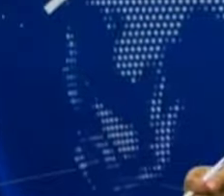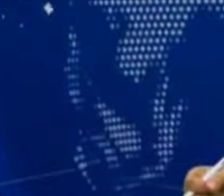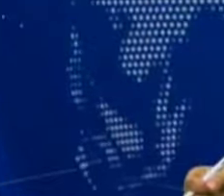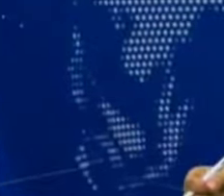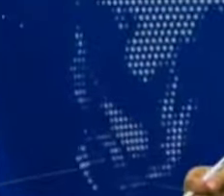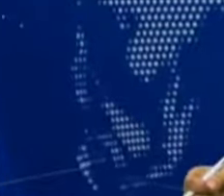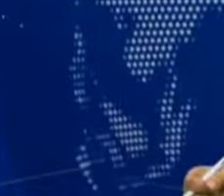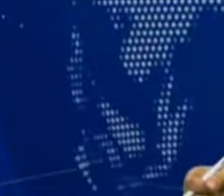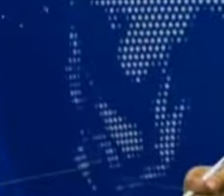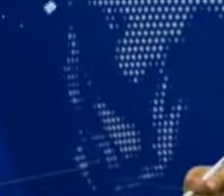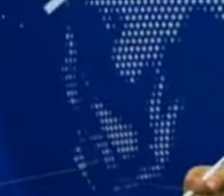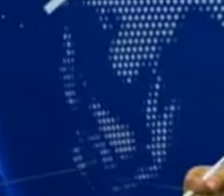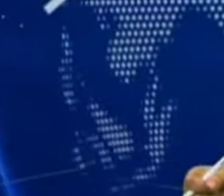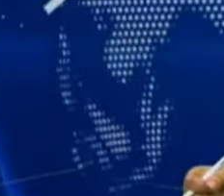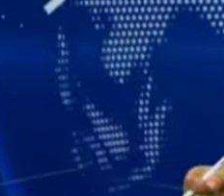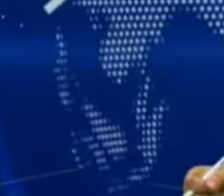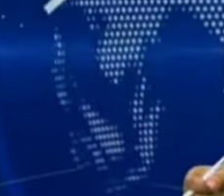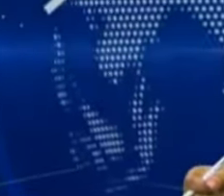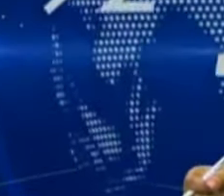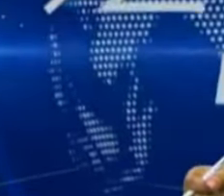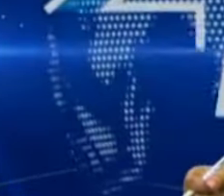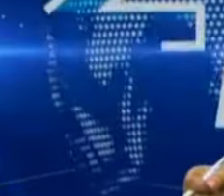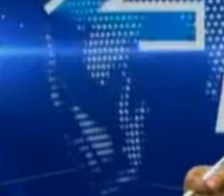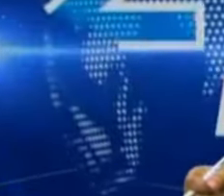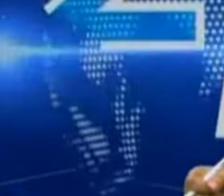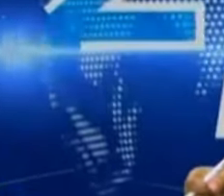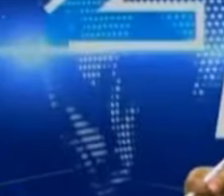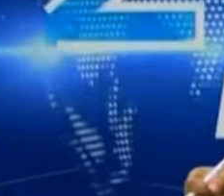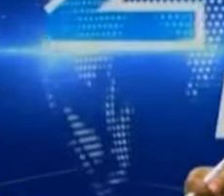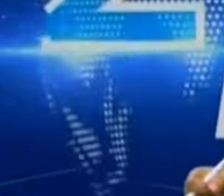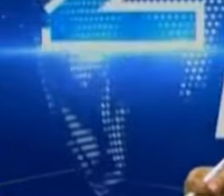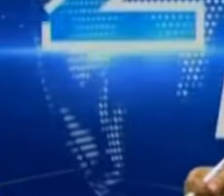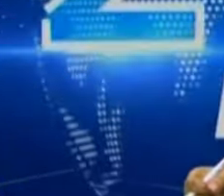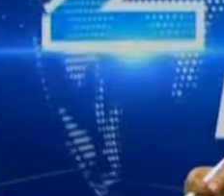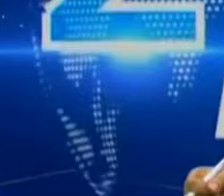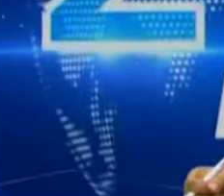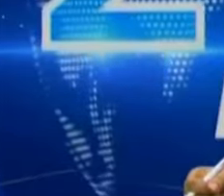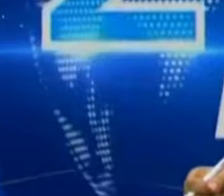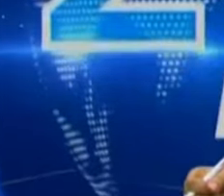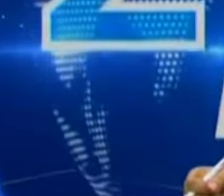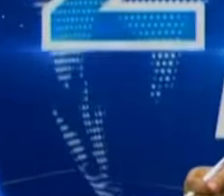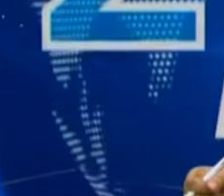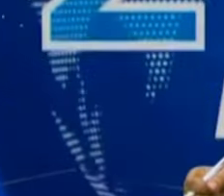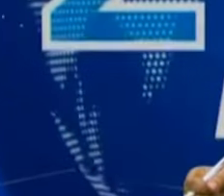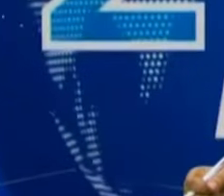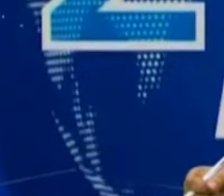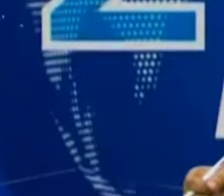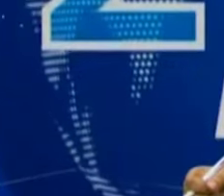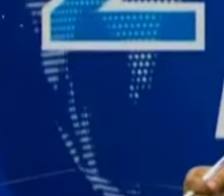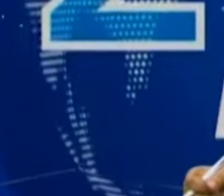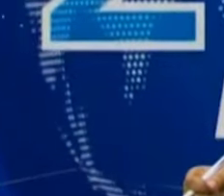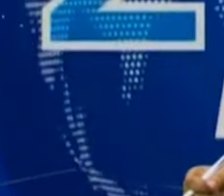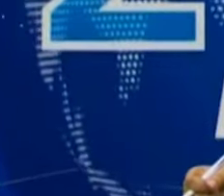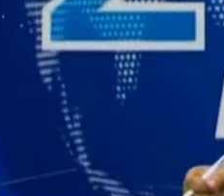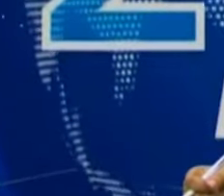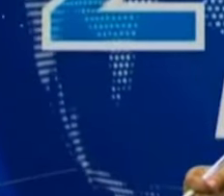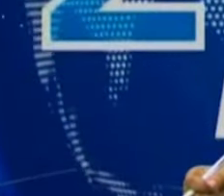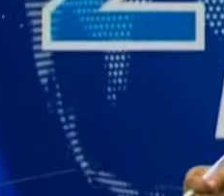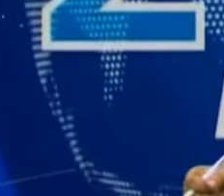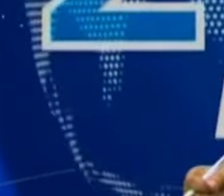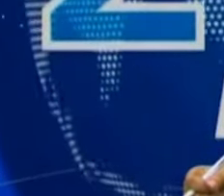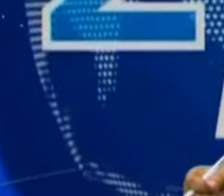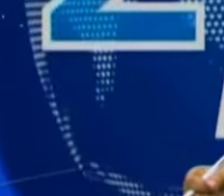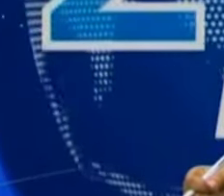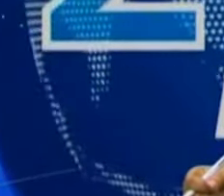la République, son dernier discours pour son premier quinquennat devant le Congrès. Le taux de croissance est passé de